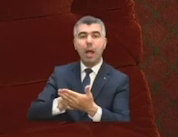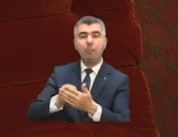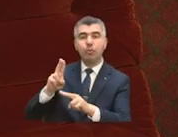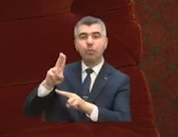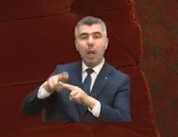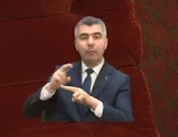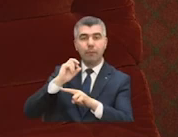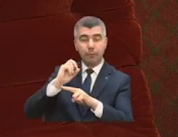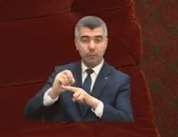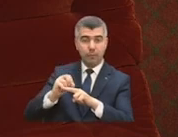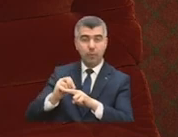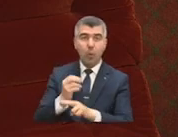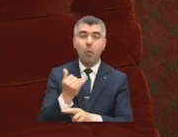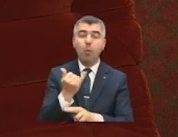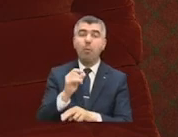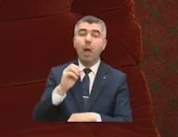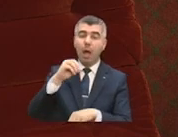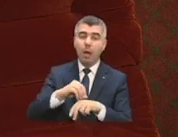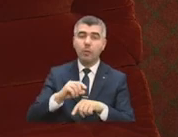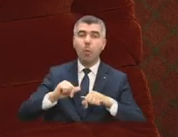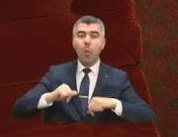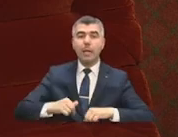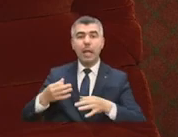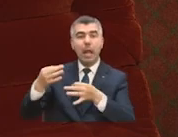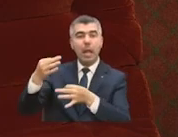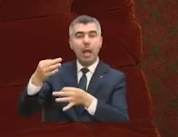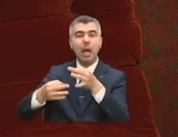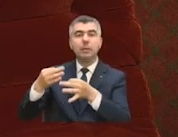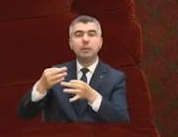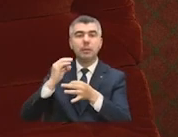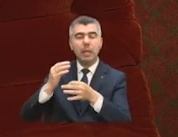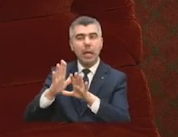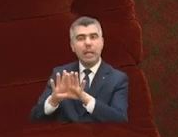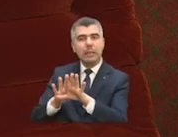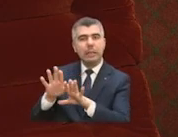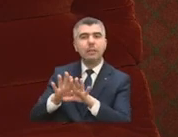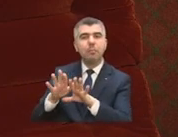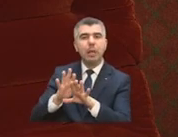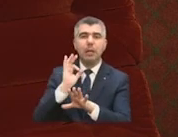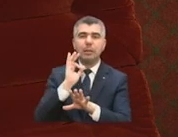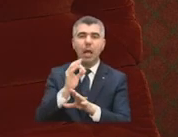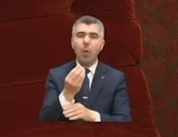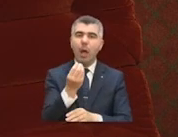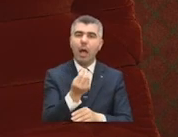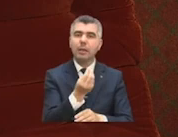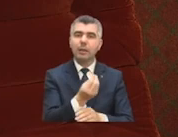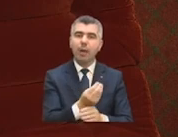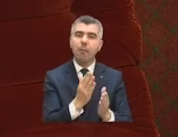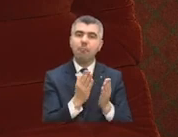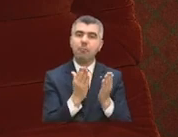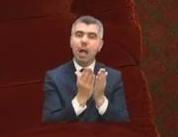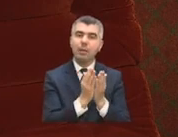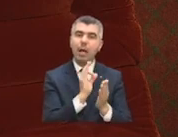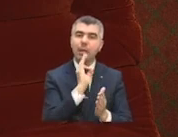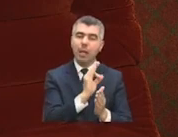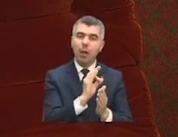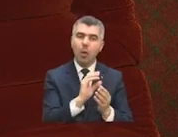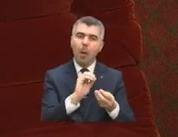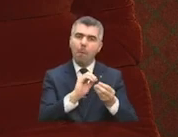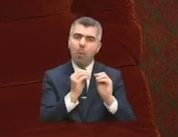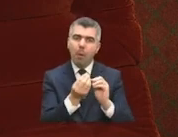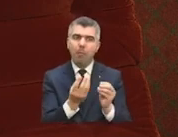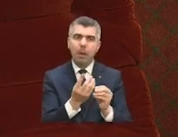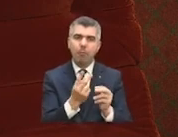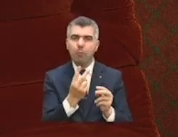وتعملوا أيضا توصيات من الوزارة العدل على تدبير هذه الوضعيات الأطفال المتمدرسين خلال النزاع